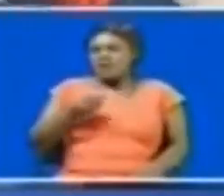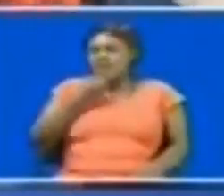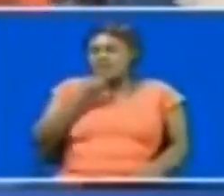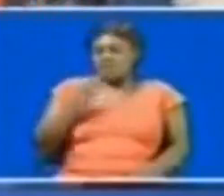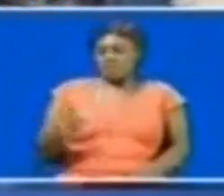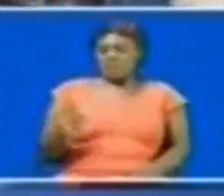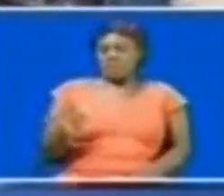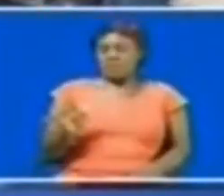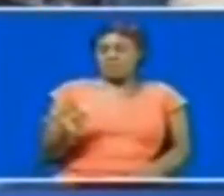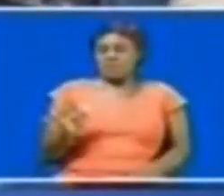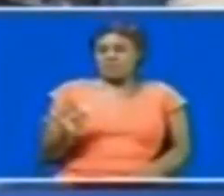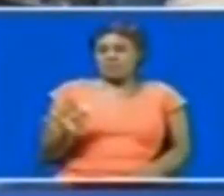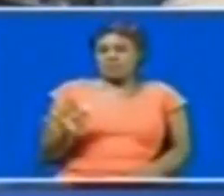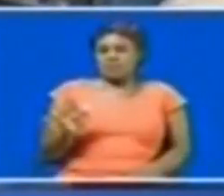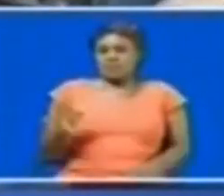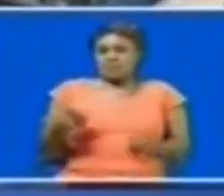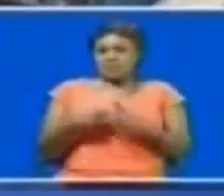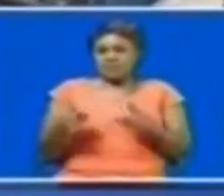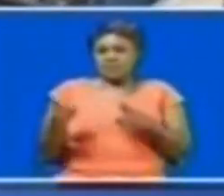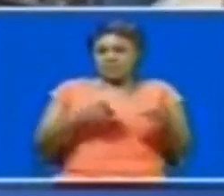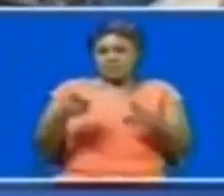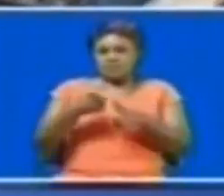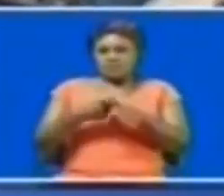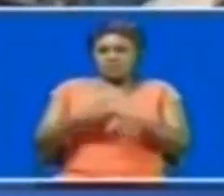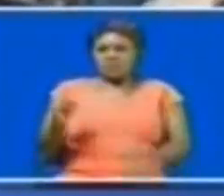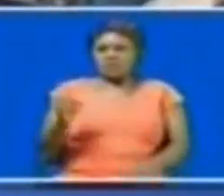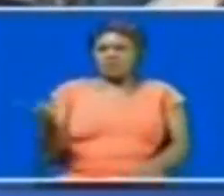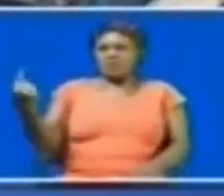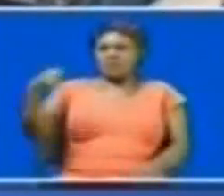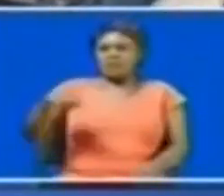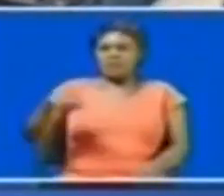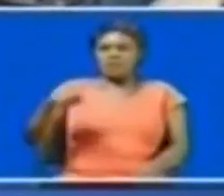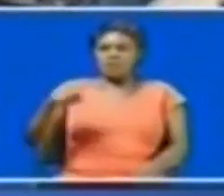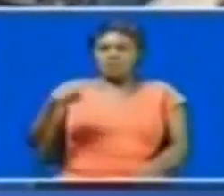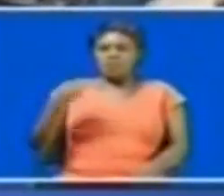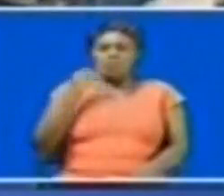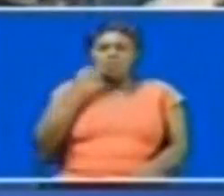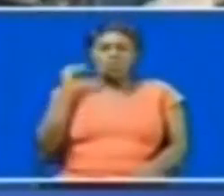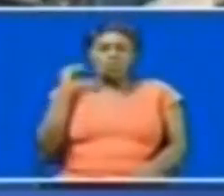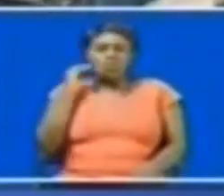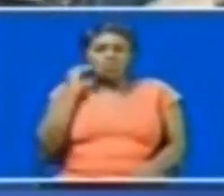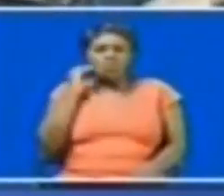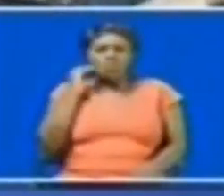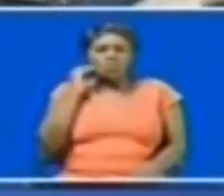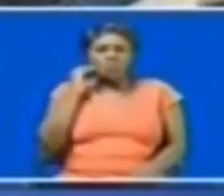Nicholas Bett, ambaye alianza safari yake kutoka Nairobi akija nyumbani.